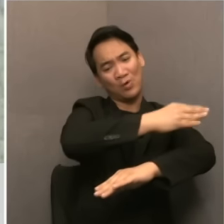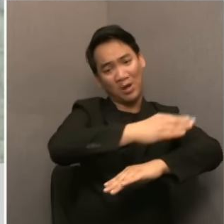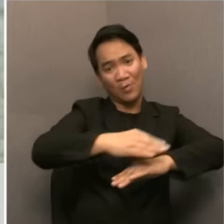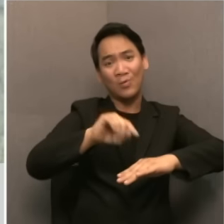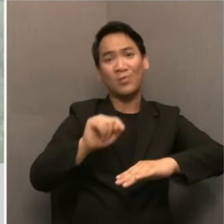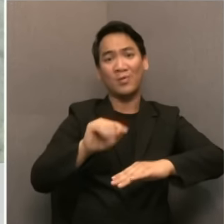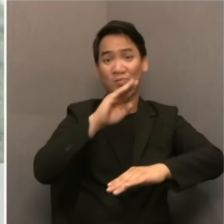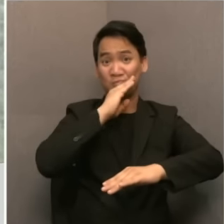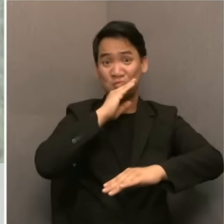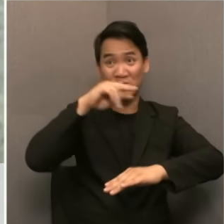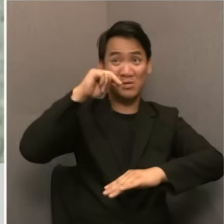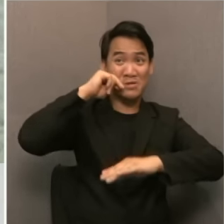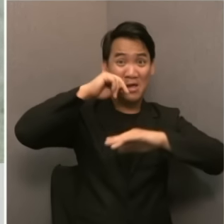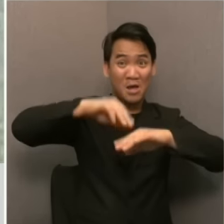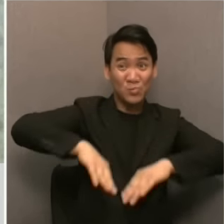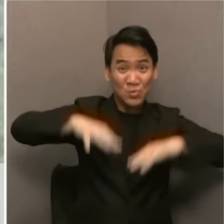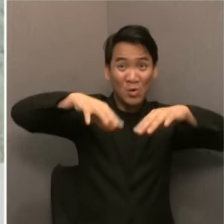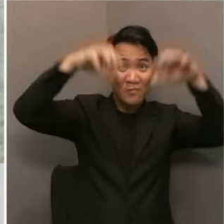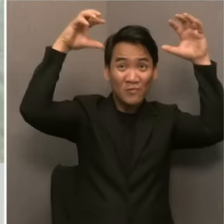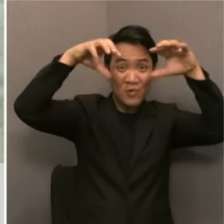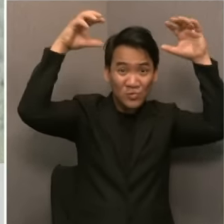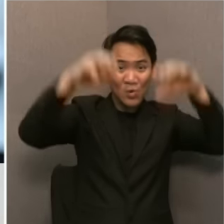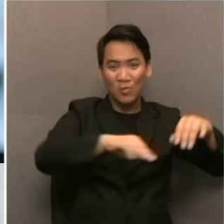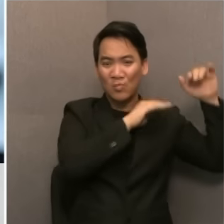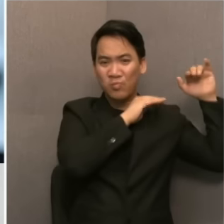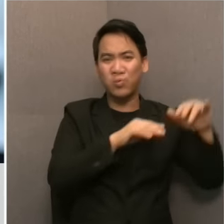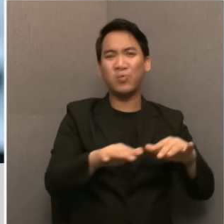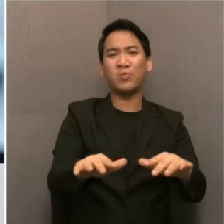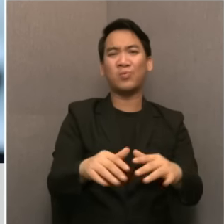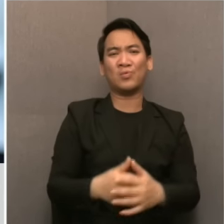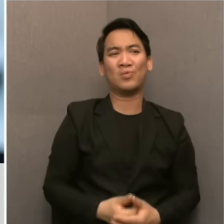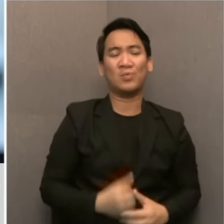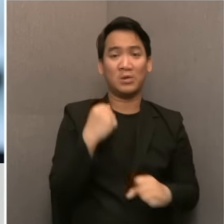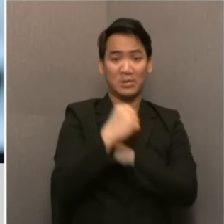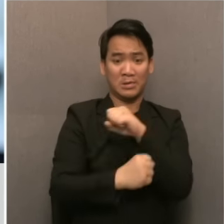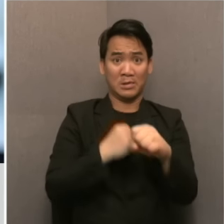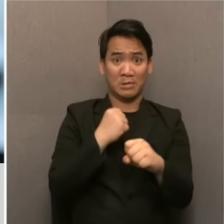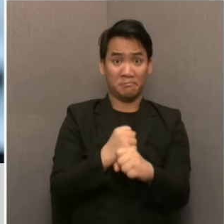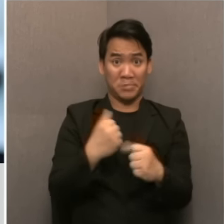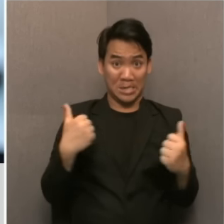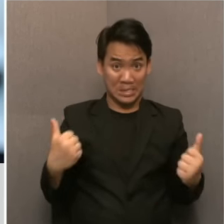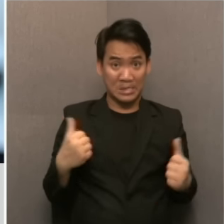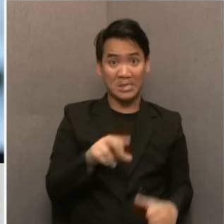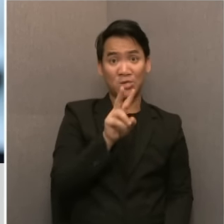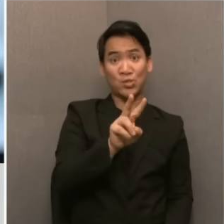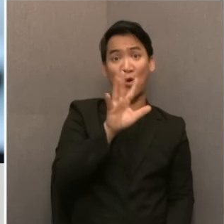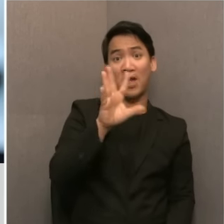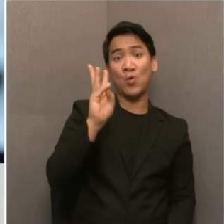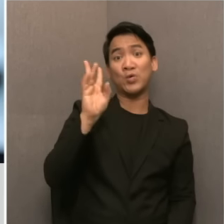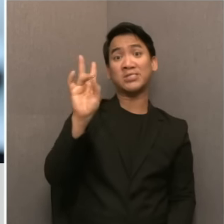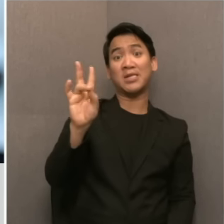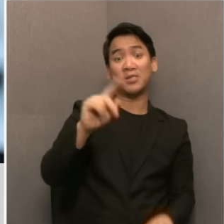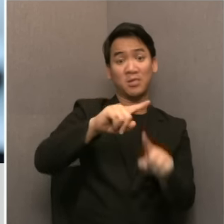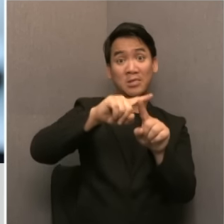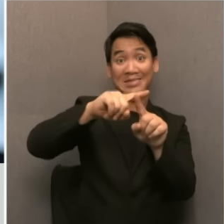ที่มีฝนตกน้ำท่วมฉับพลันน้ำป่าไหลหลากก็ย่อมเกิดขึ้นได้เสมอปีนี้อาจจะต้องติดตามเฝ้าระวังตั้งแต่เดือนนี้นะครับพฤศจิก